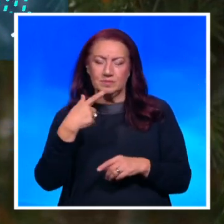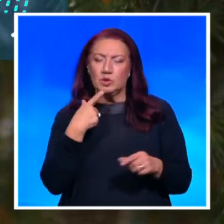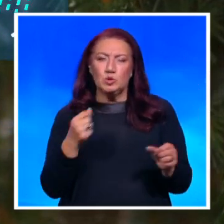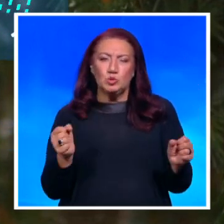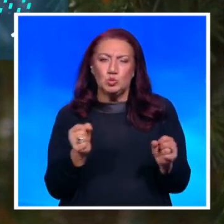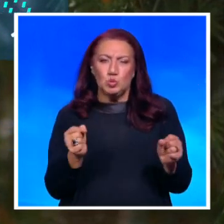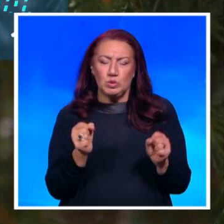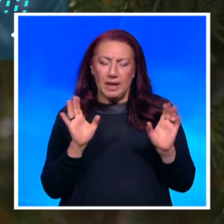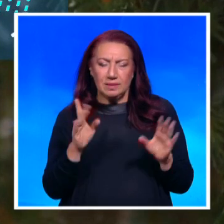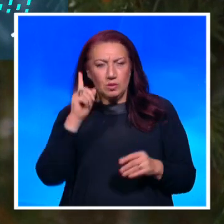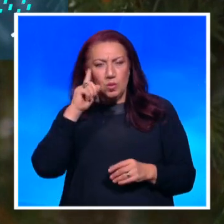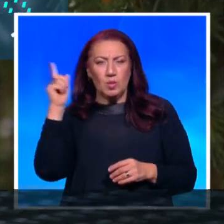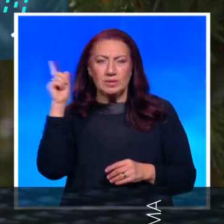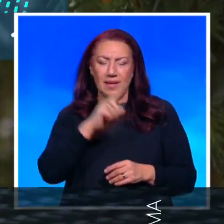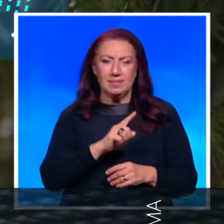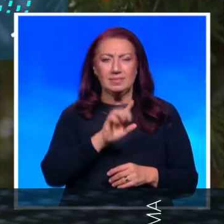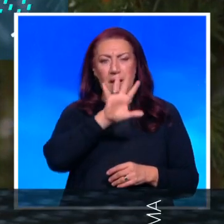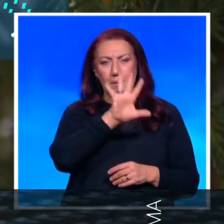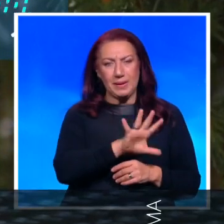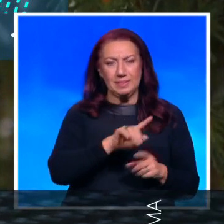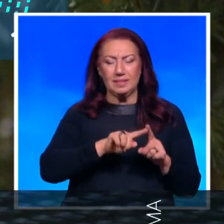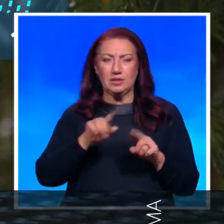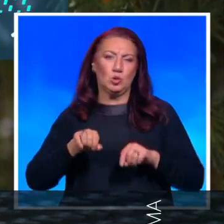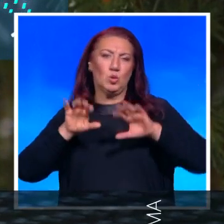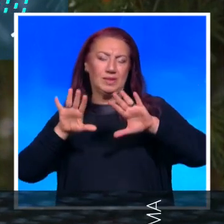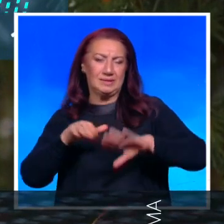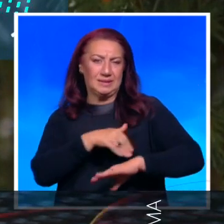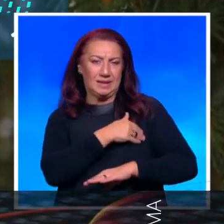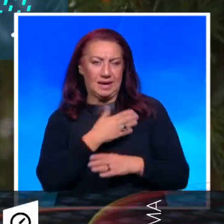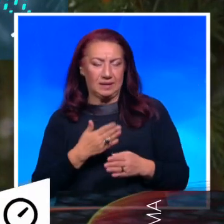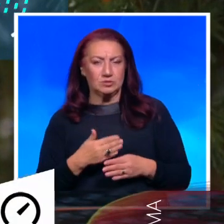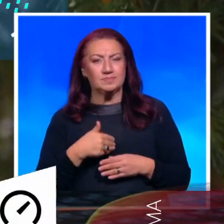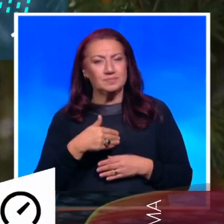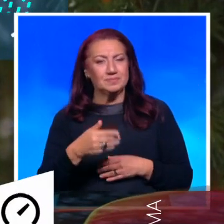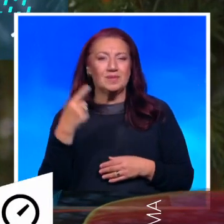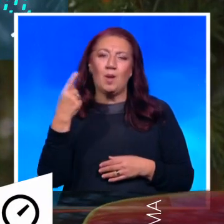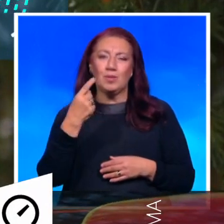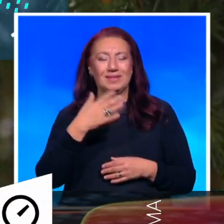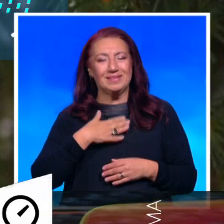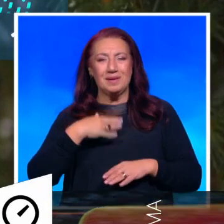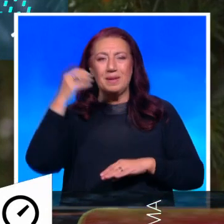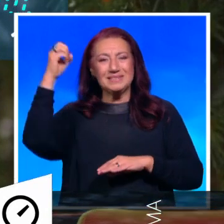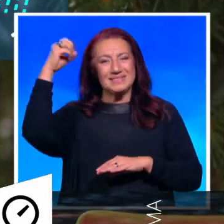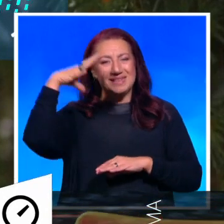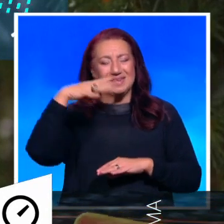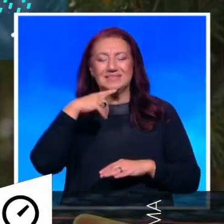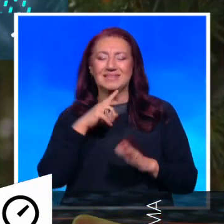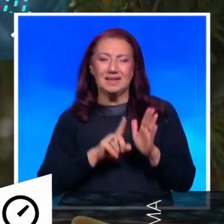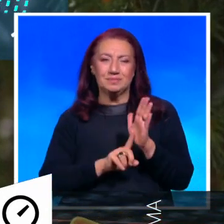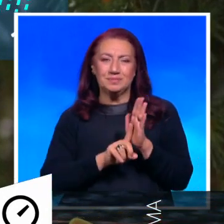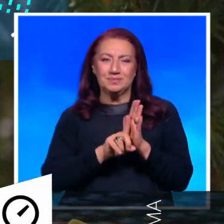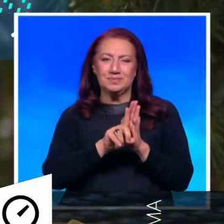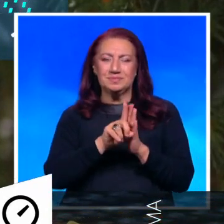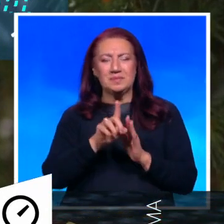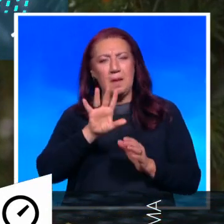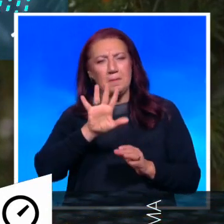очакваме стойности между 5 и 10 градуса. В понеделник вече ще има слънчеви часове и температурите ще се повишат с